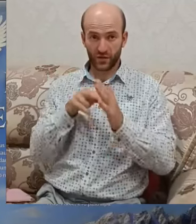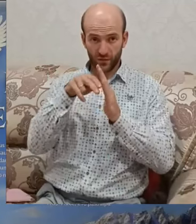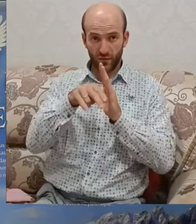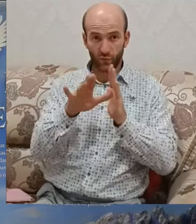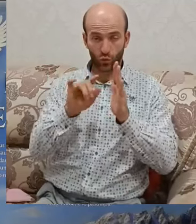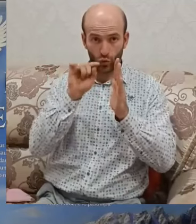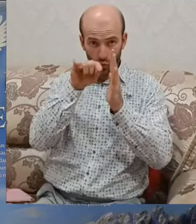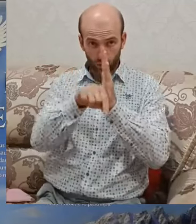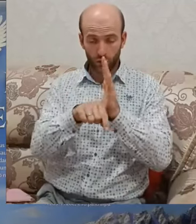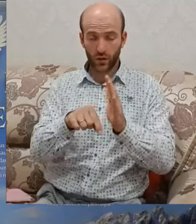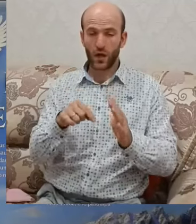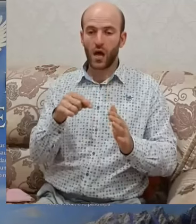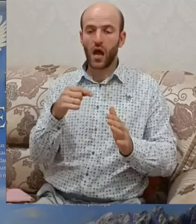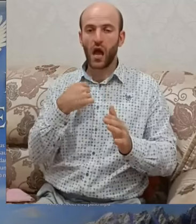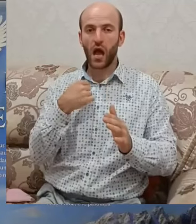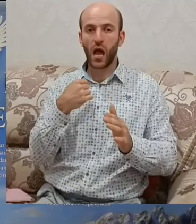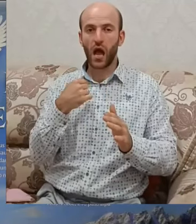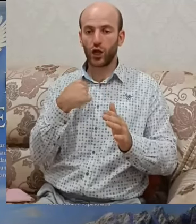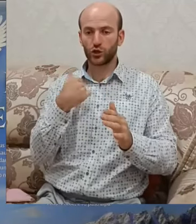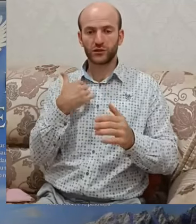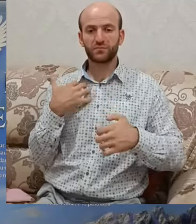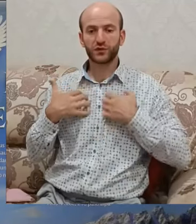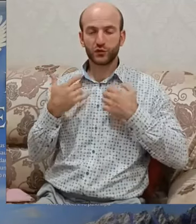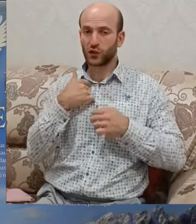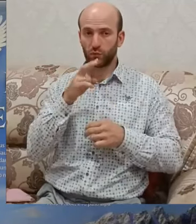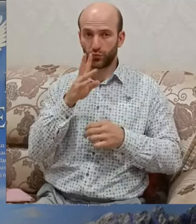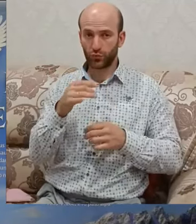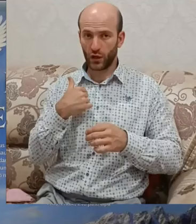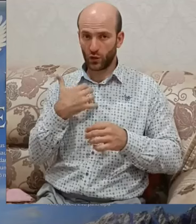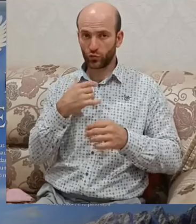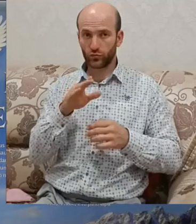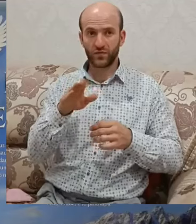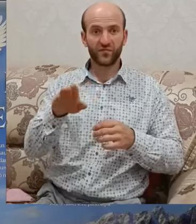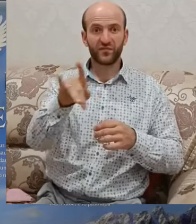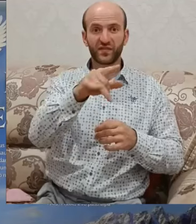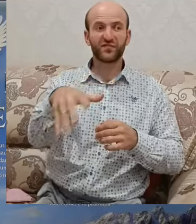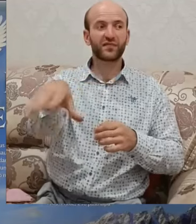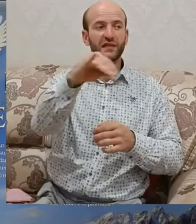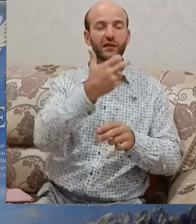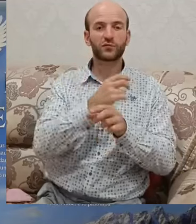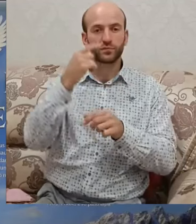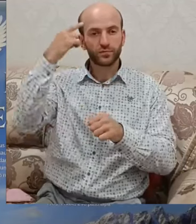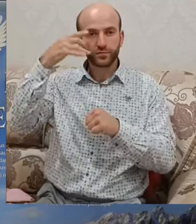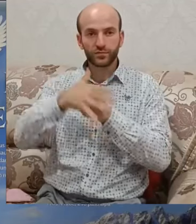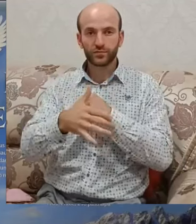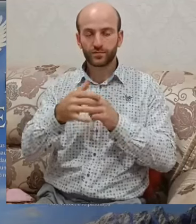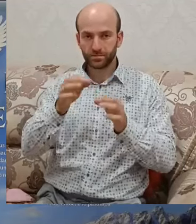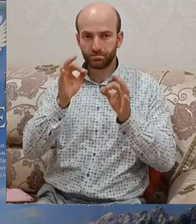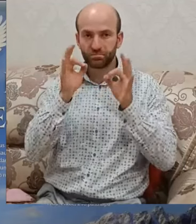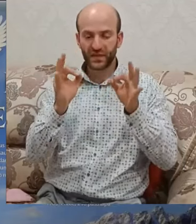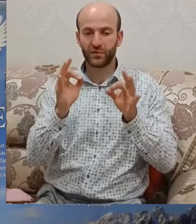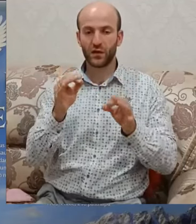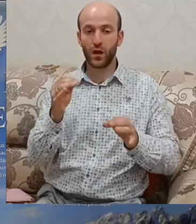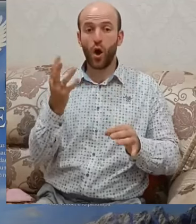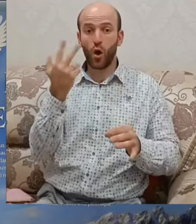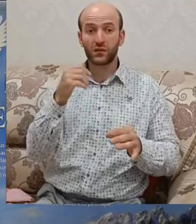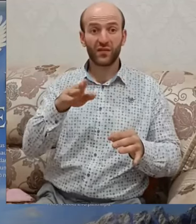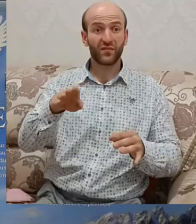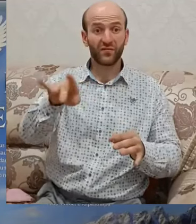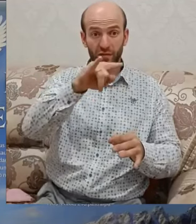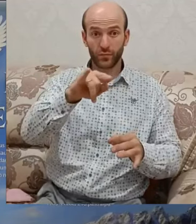suprastumėte. Сейчас я не буду торопиться, чтобы вы воистину это поняли. Kai pateksite už uždangos. Когда попадете за завесу. По Шекино шлове.